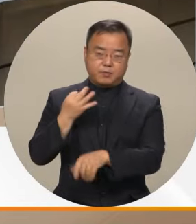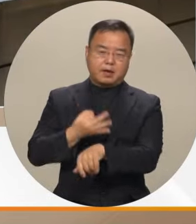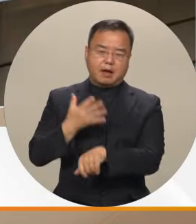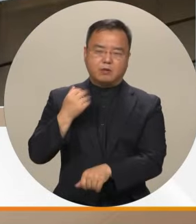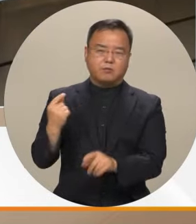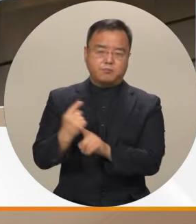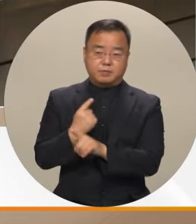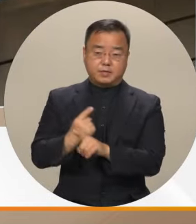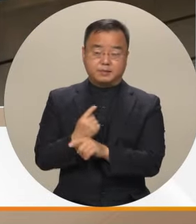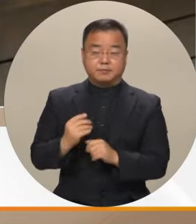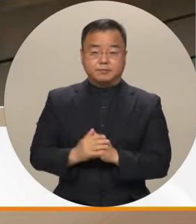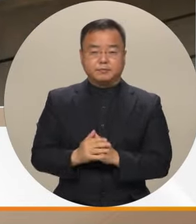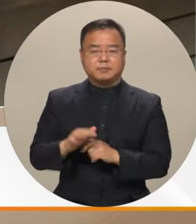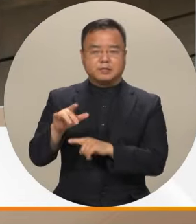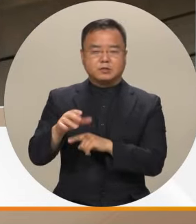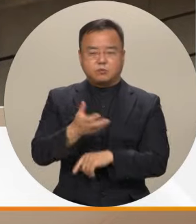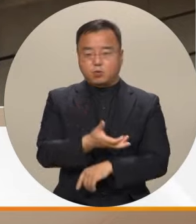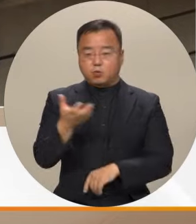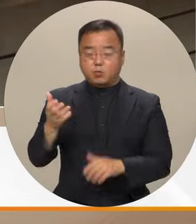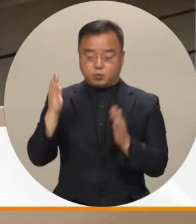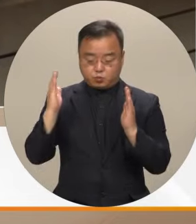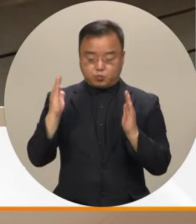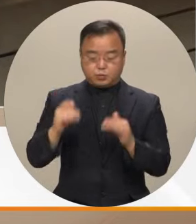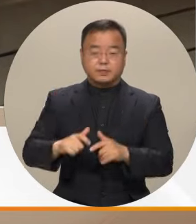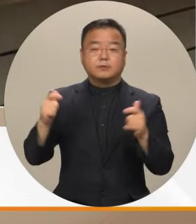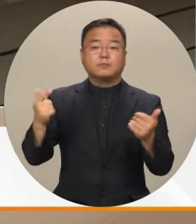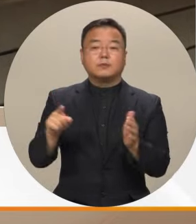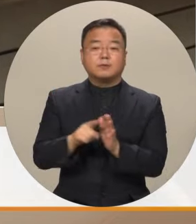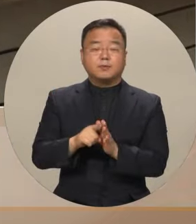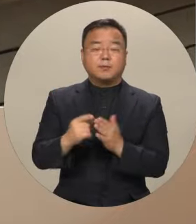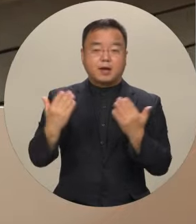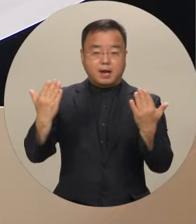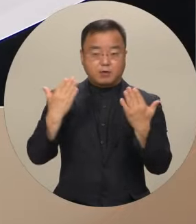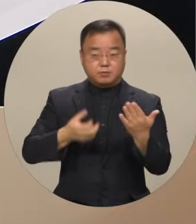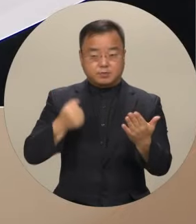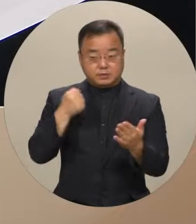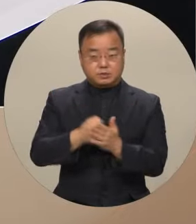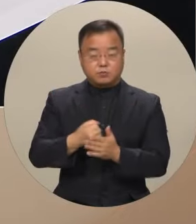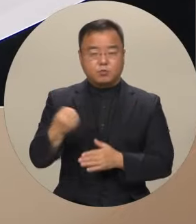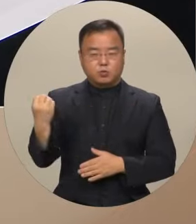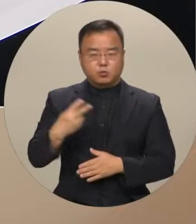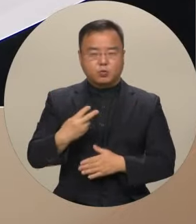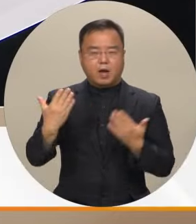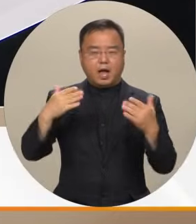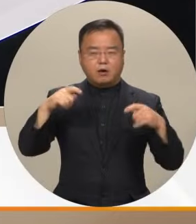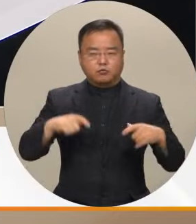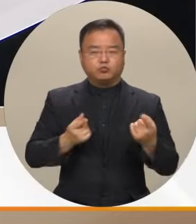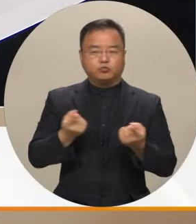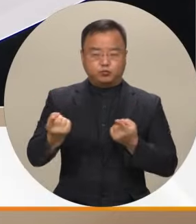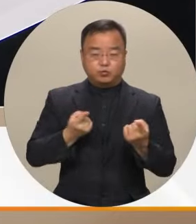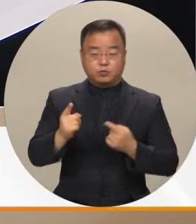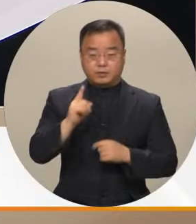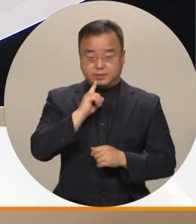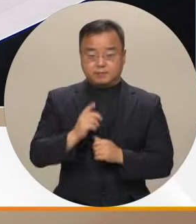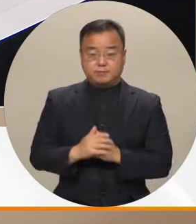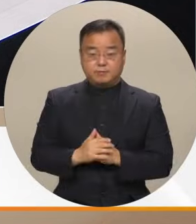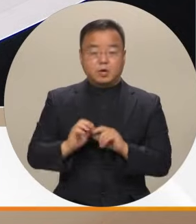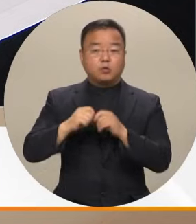농촌유학을 활성화하기 위해 특별법의 농촌유학 학교를 지정하고 학구 조정을 유연하기 했습니다